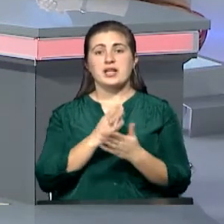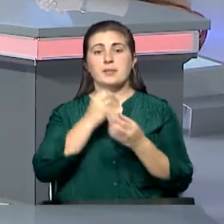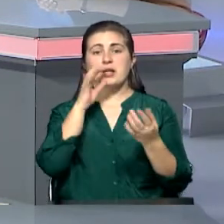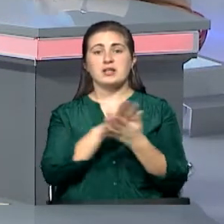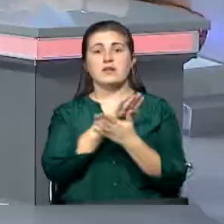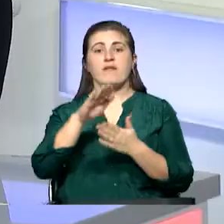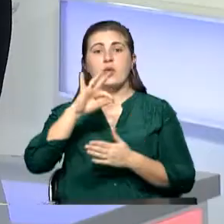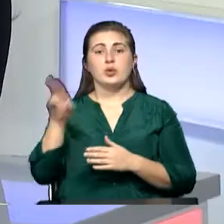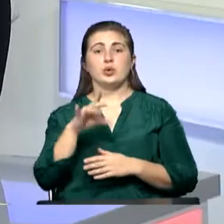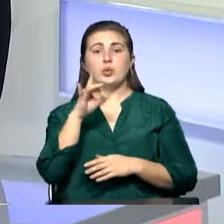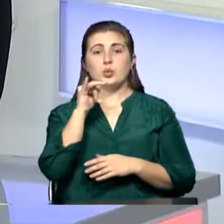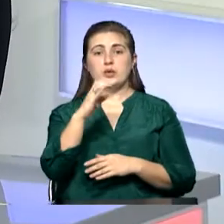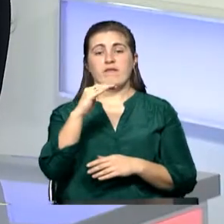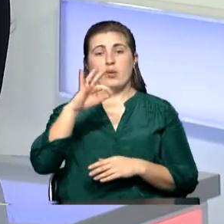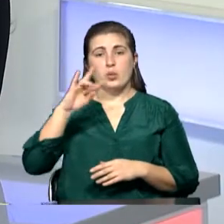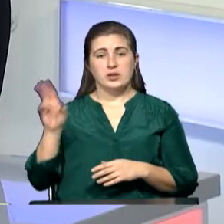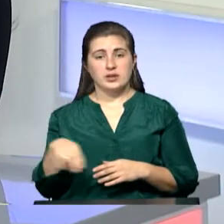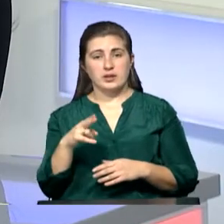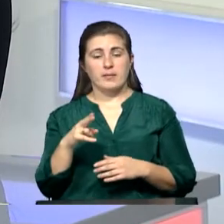фонд «Русфонд».